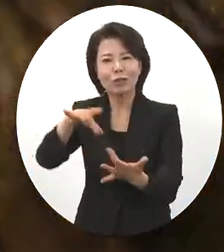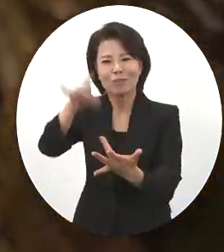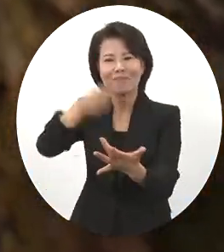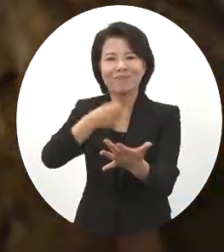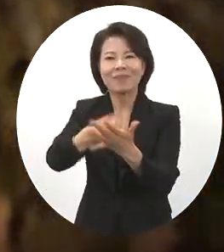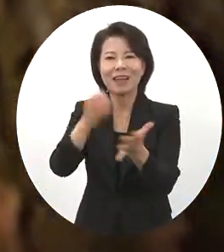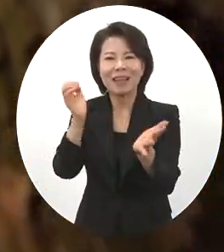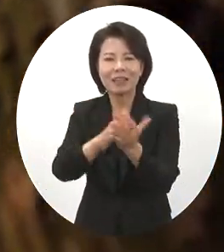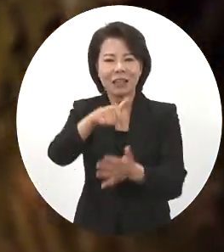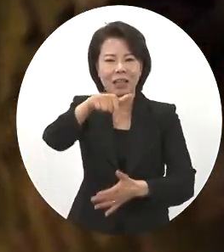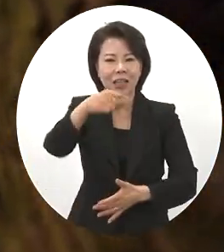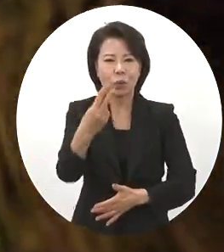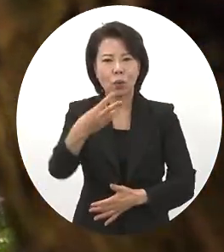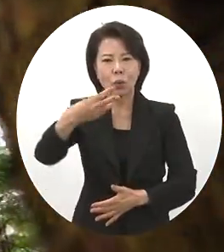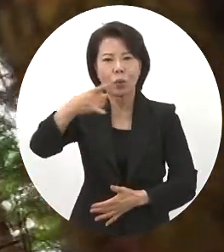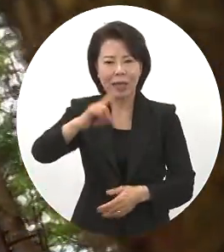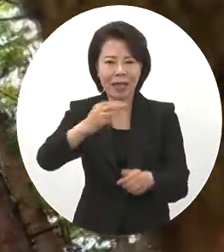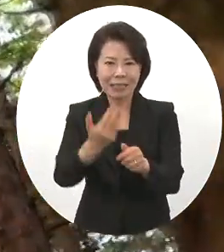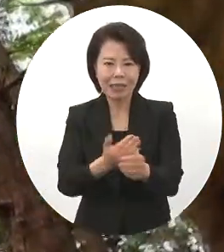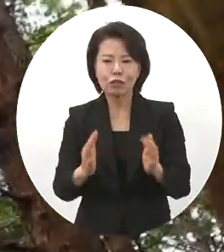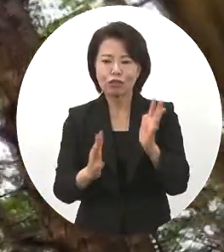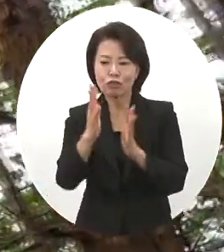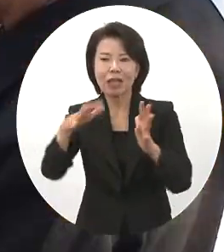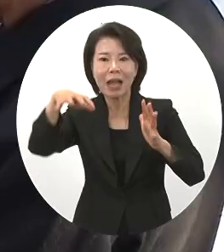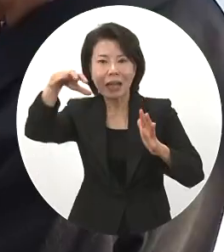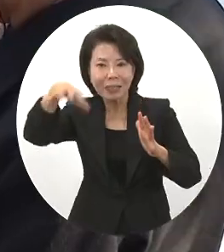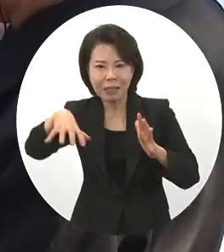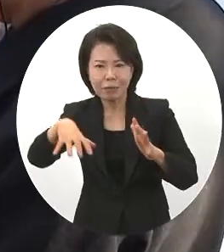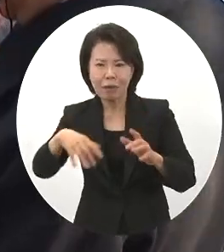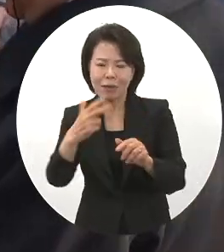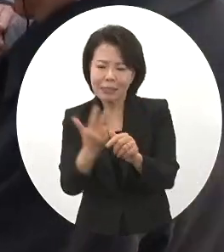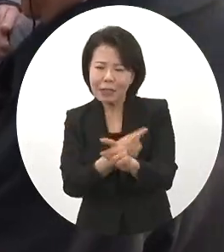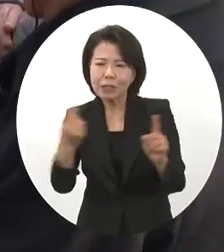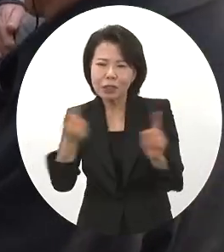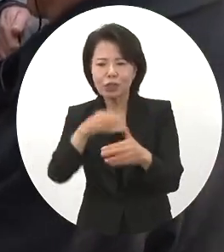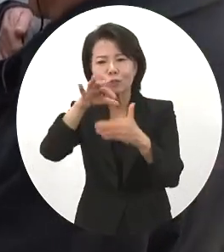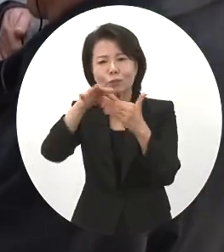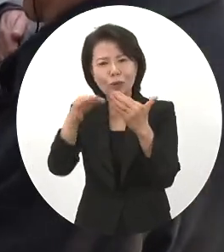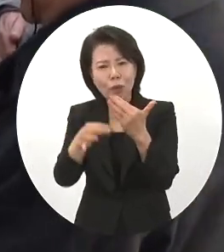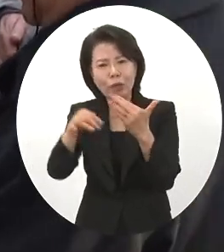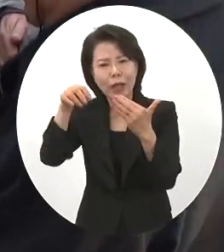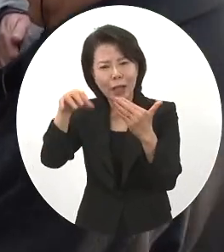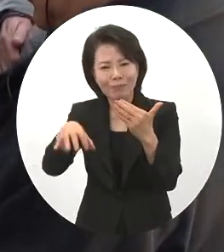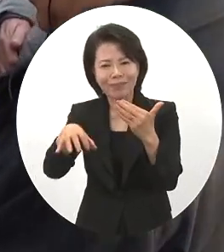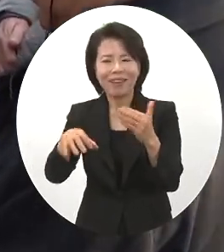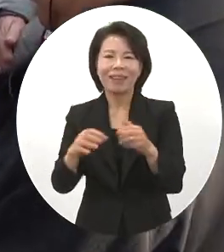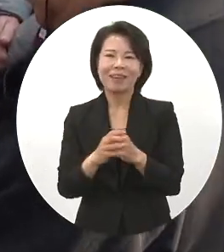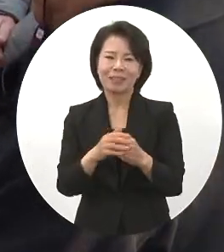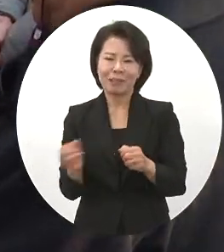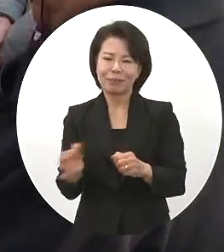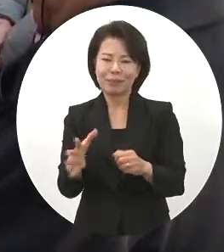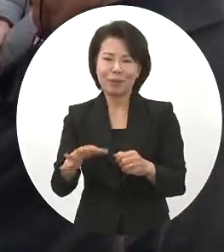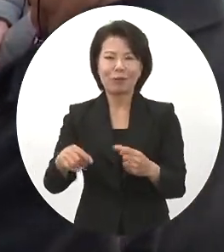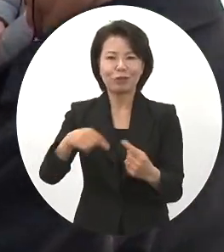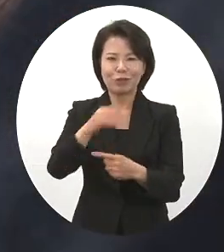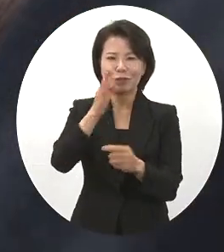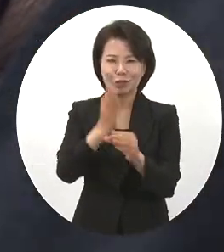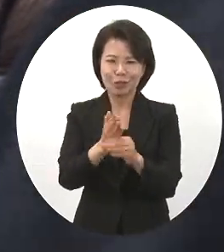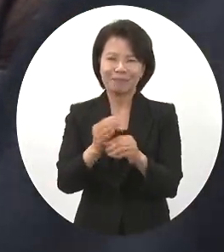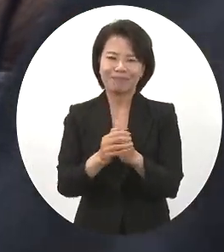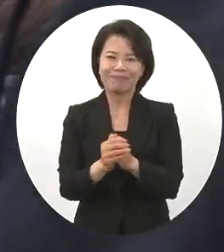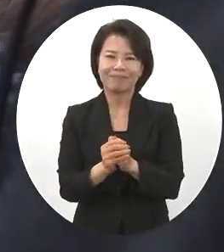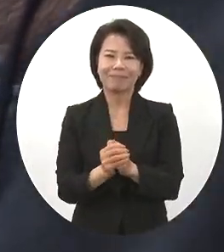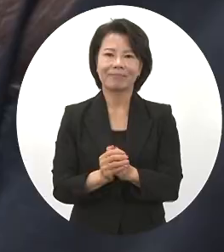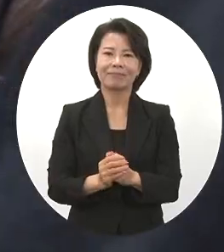선정됐는데요. 교래자연 휴양림 곶자왈 숲에서 자연치유 프로그램 곶자왈 숲 사이로를 무료로